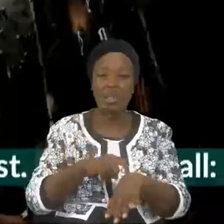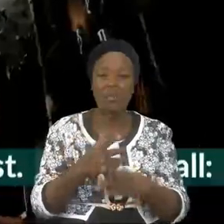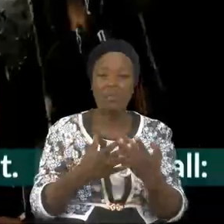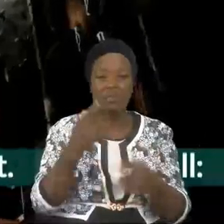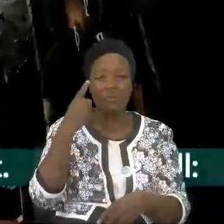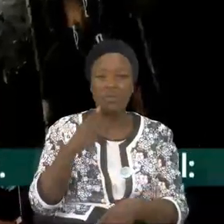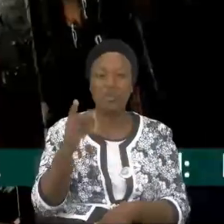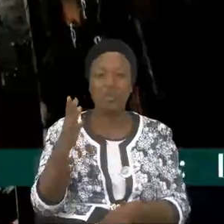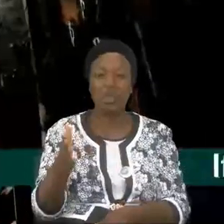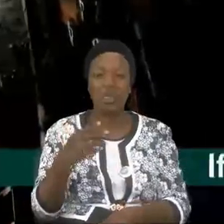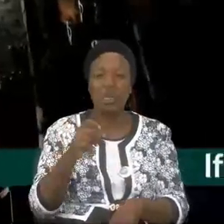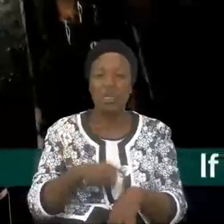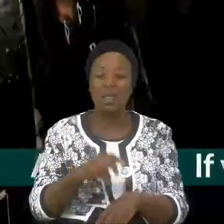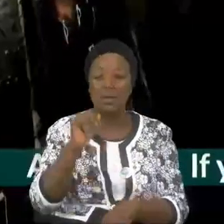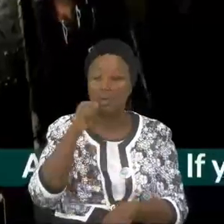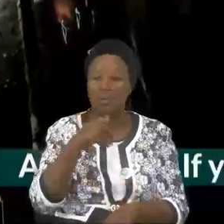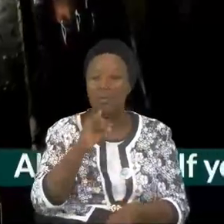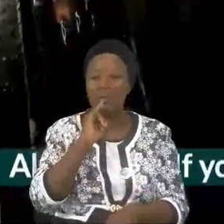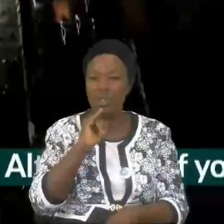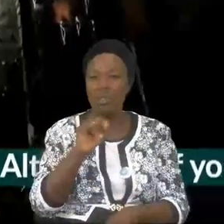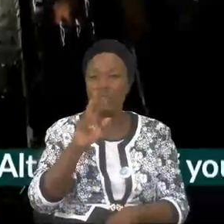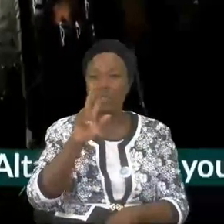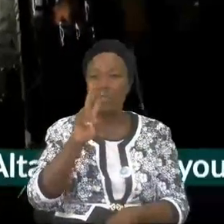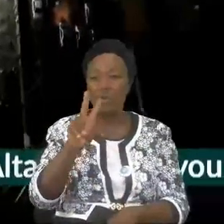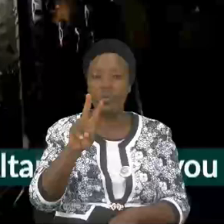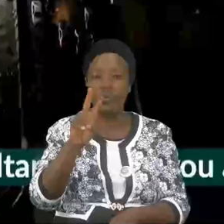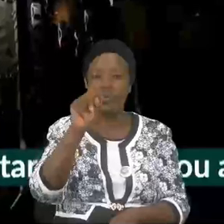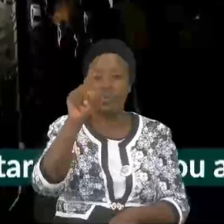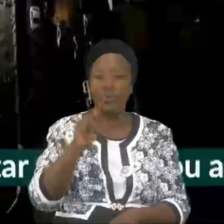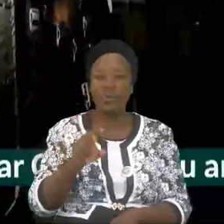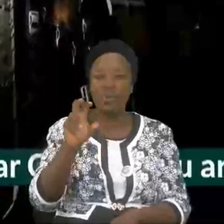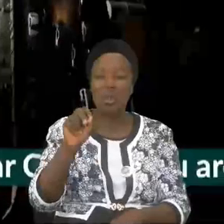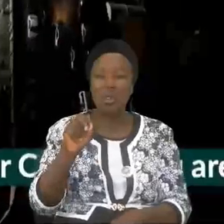On vous donnera donc l'heure de la séance après.